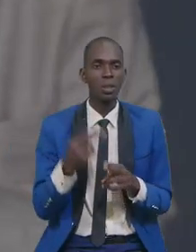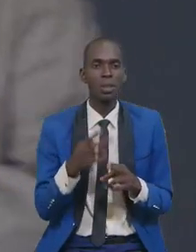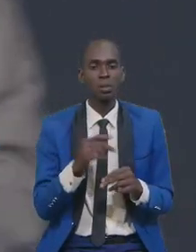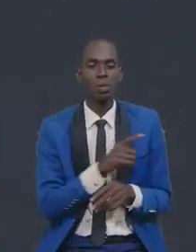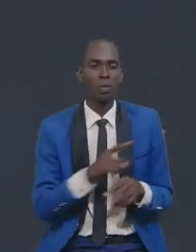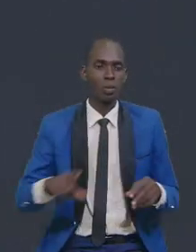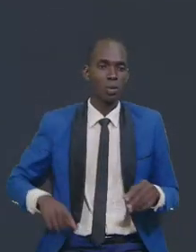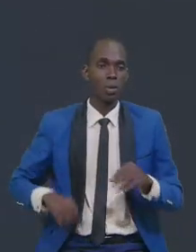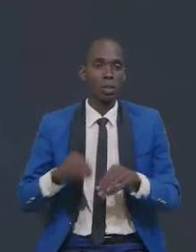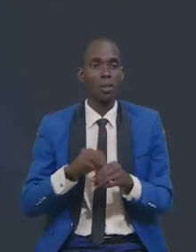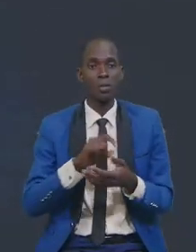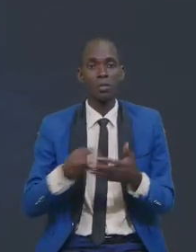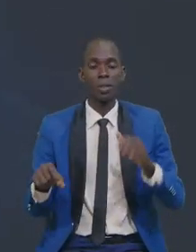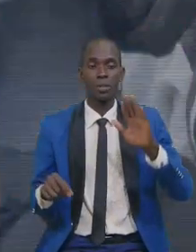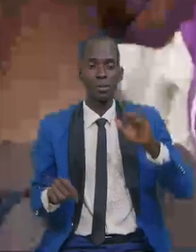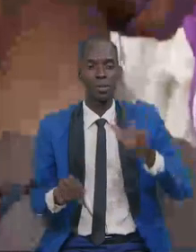du Seigneur.